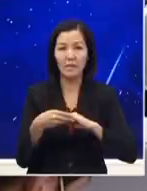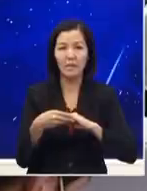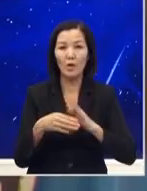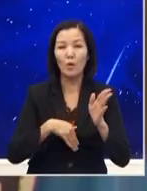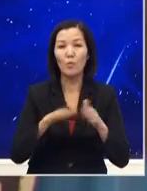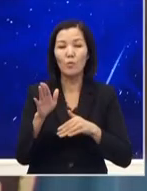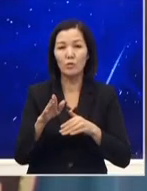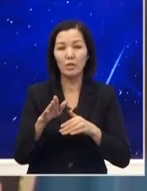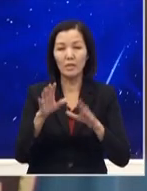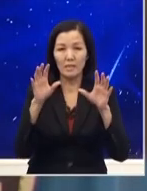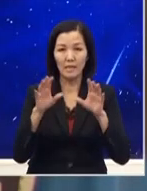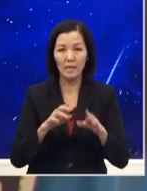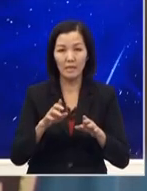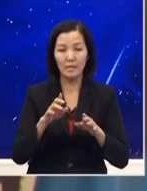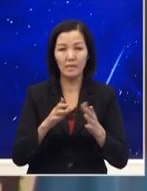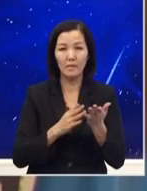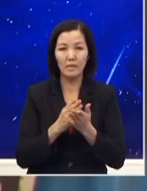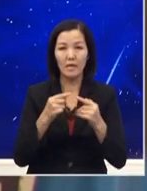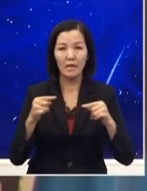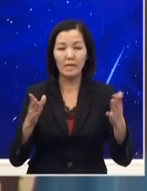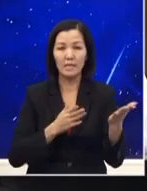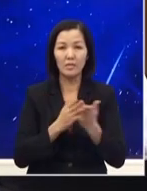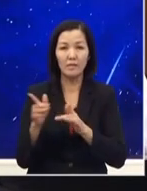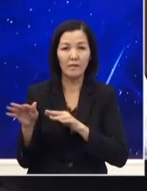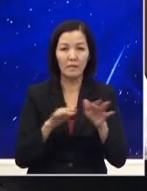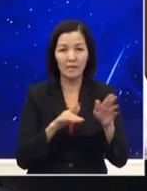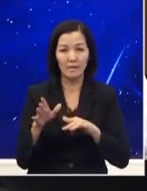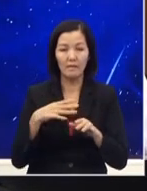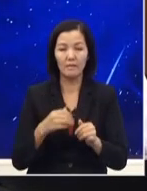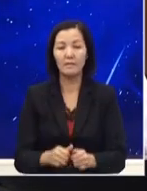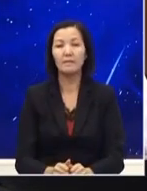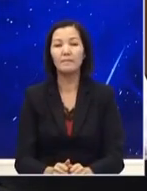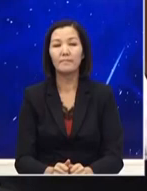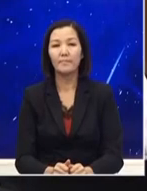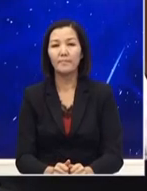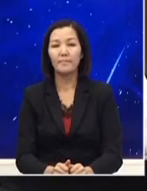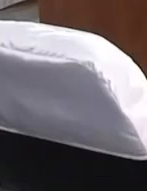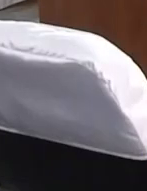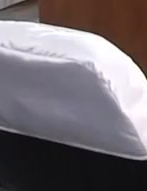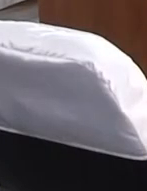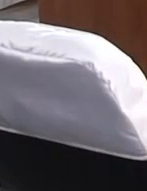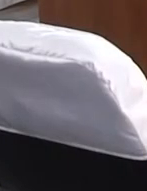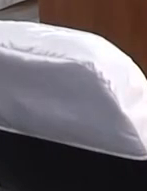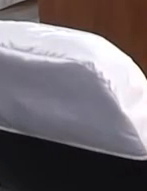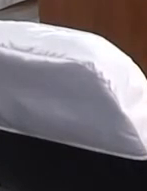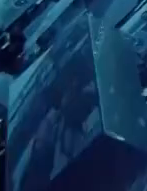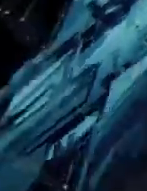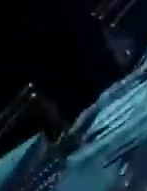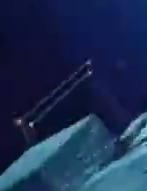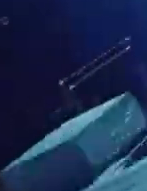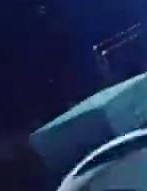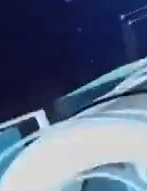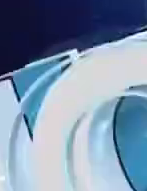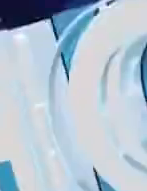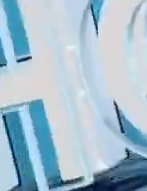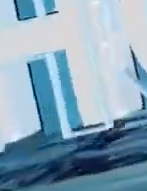улучшение законодательной и организационной базы различных сфер деятельности. Рустам Аралбаев, Жасулан Шенкенже, телеканал ЖЦУ.